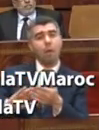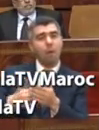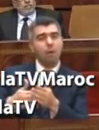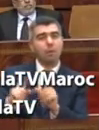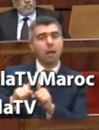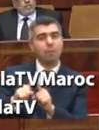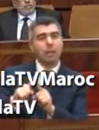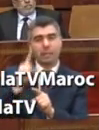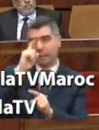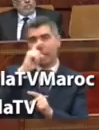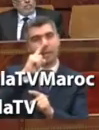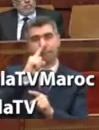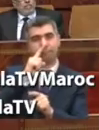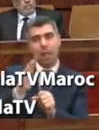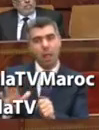في الكلمة من معنى.